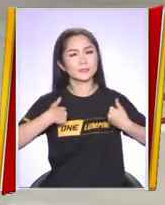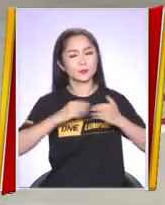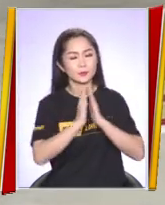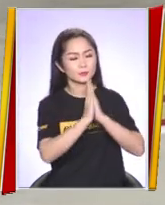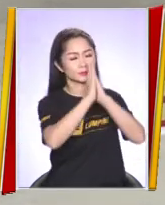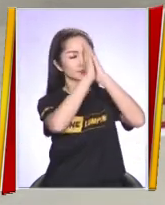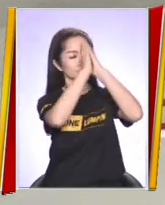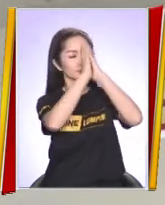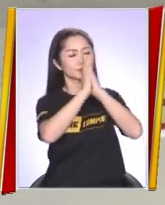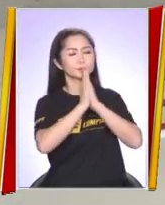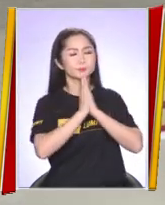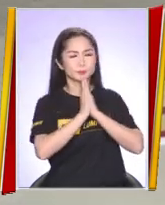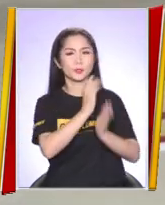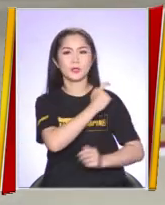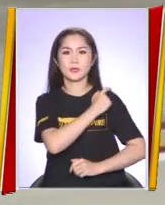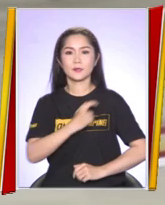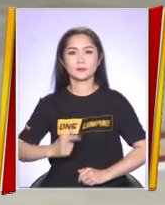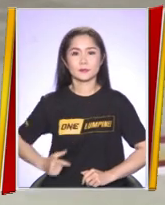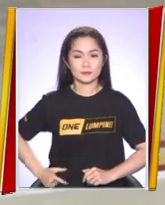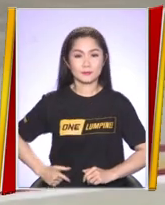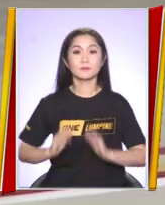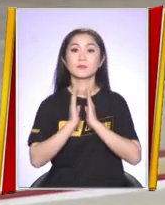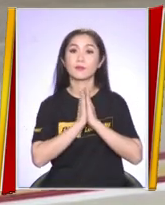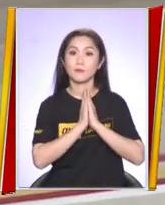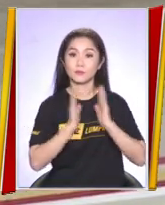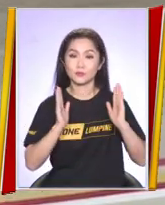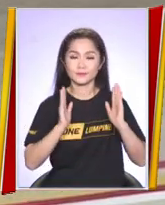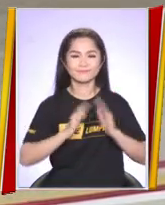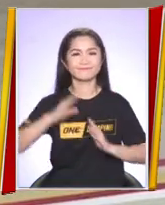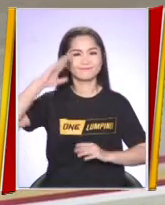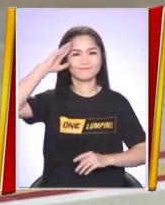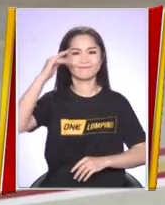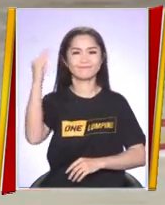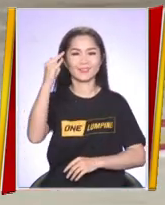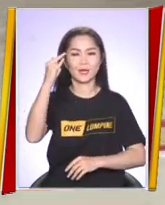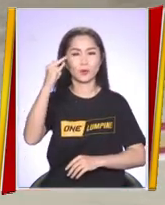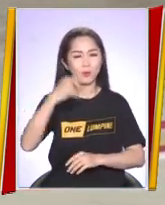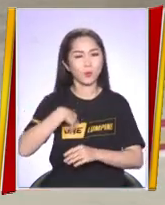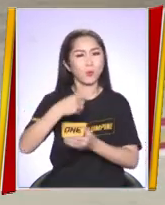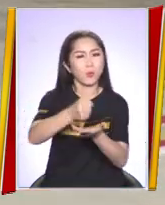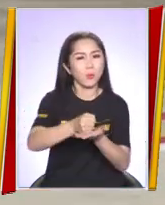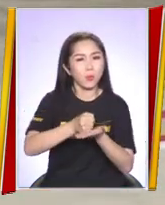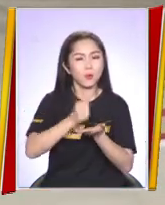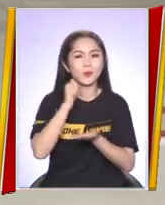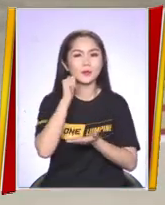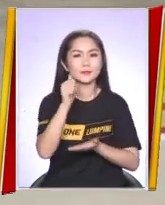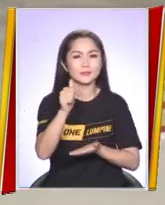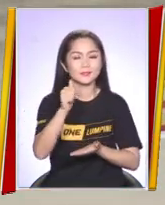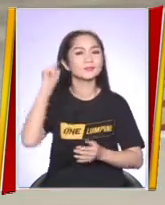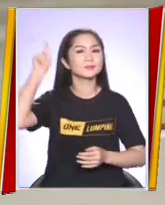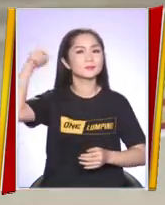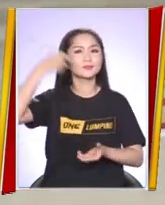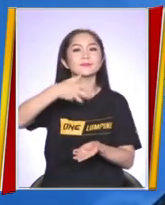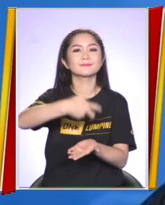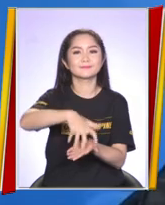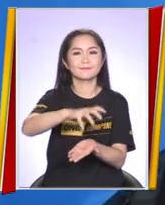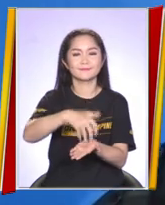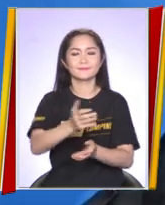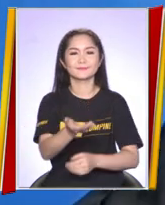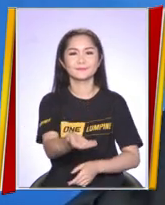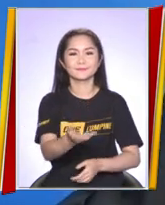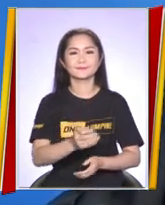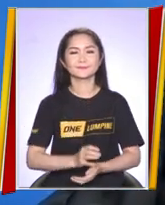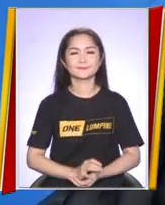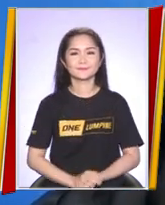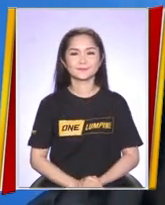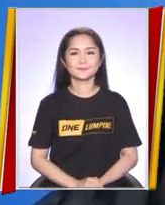ระมหากรุณาธิคุณแล้วก็ขอขอบคุณกองทัพอากาศที่ให้ความช่วยเหลือเรื่องการเดินทางอย่างดีค่ะไปฟังเสียงเธอกันค่ะ